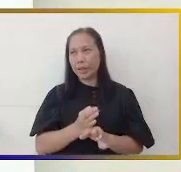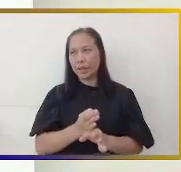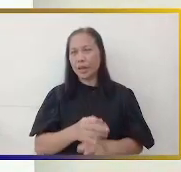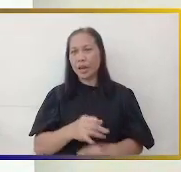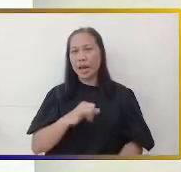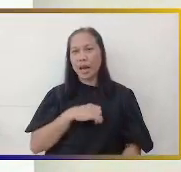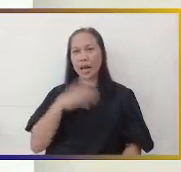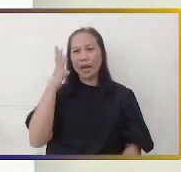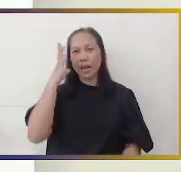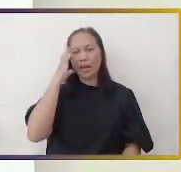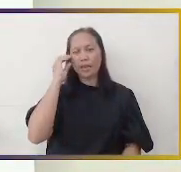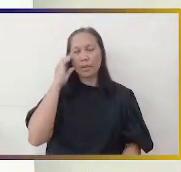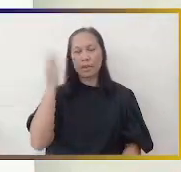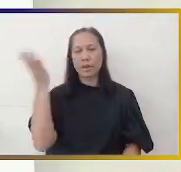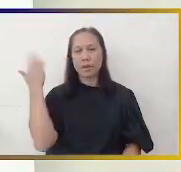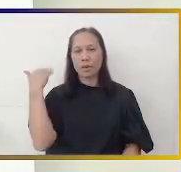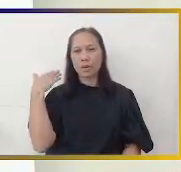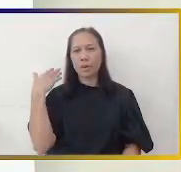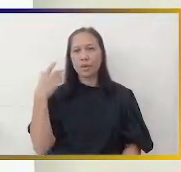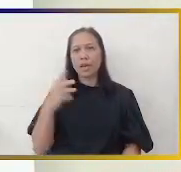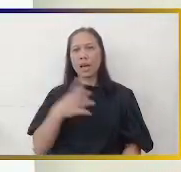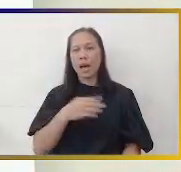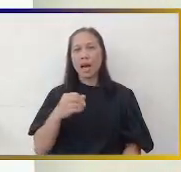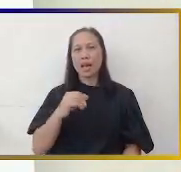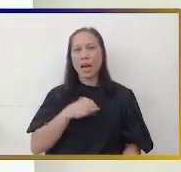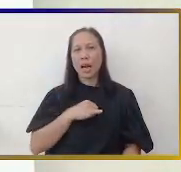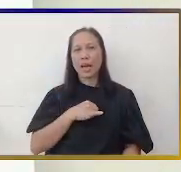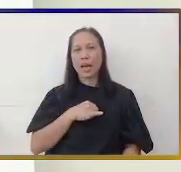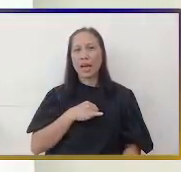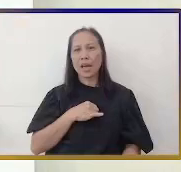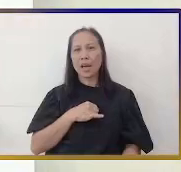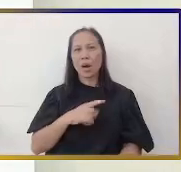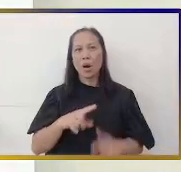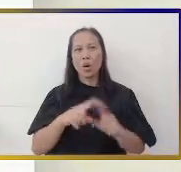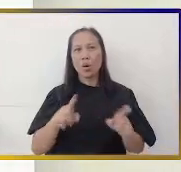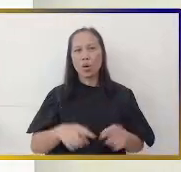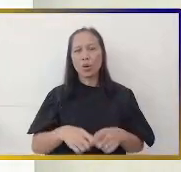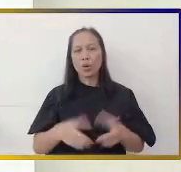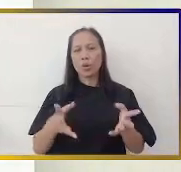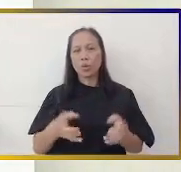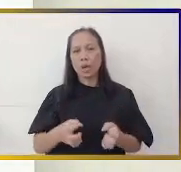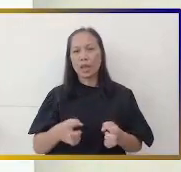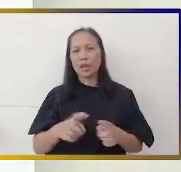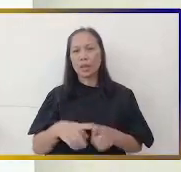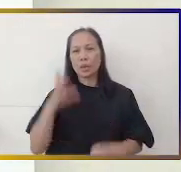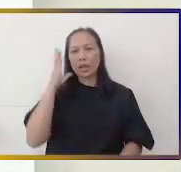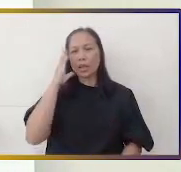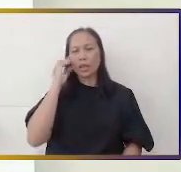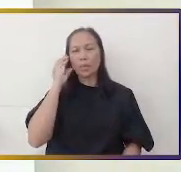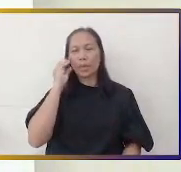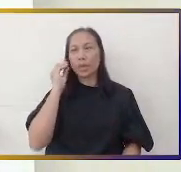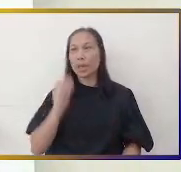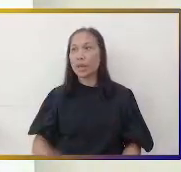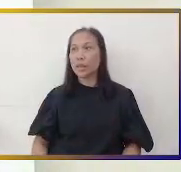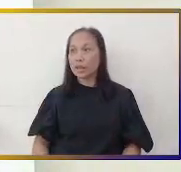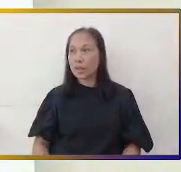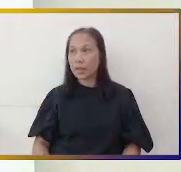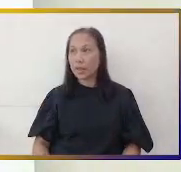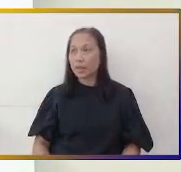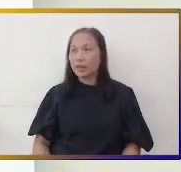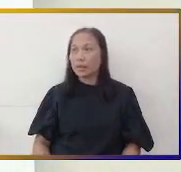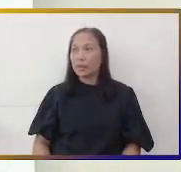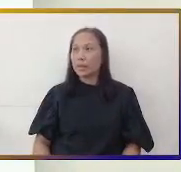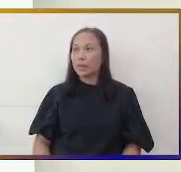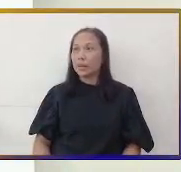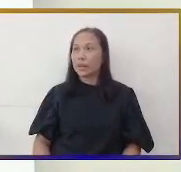maranasan ulit yung kapangyarihan mo ngayon Amen so without in a reservation Nagsulat ako doon sa commitment itong amount na